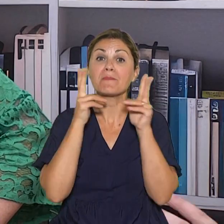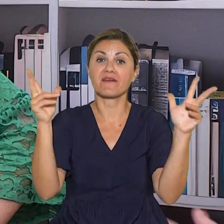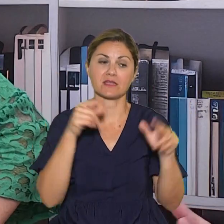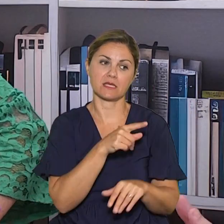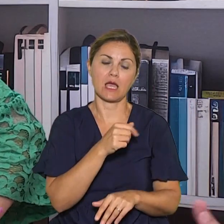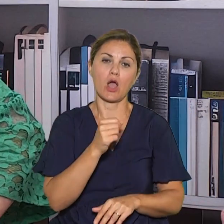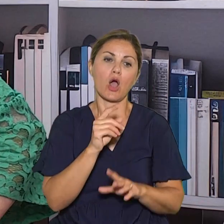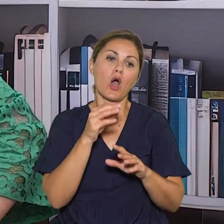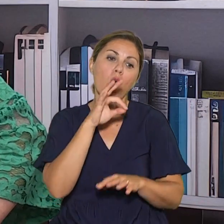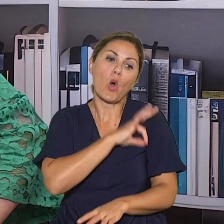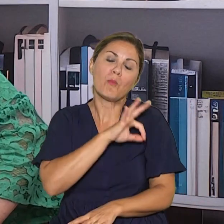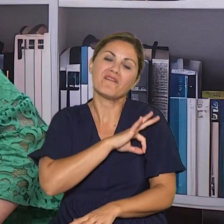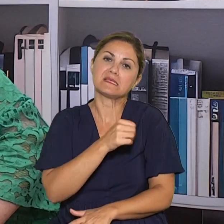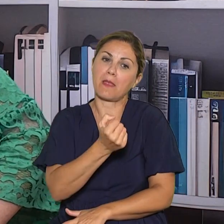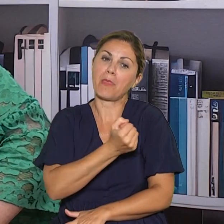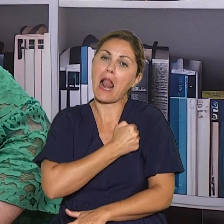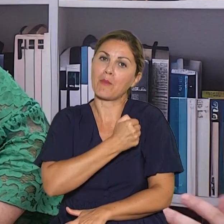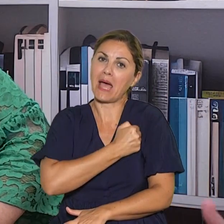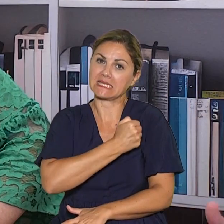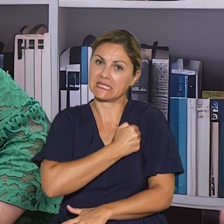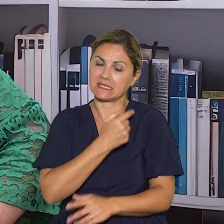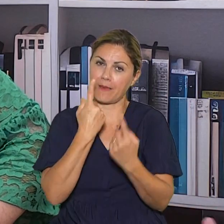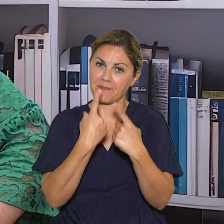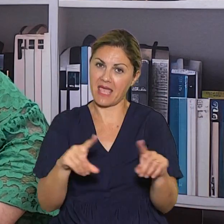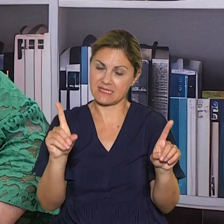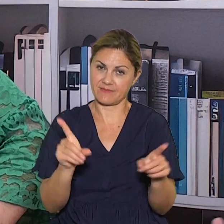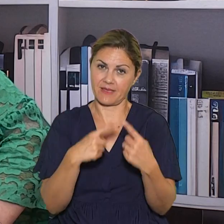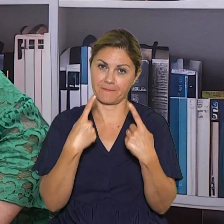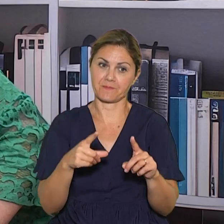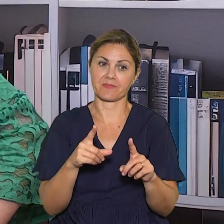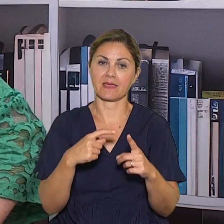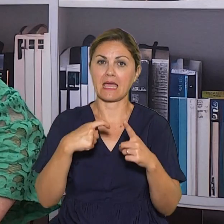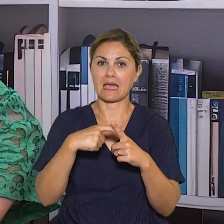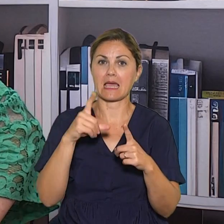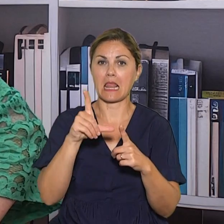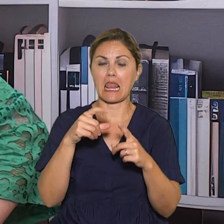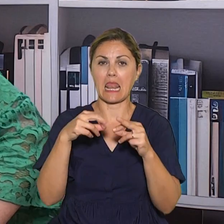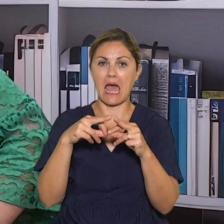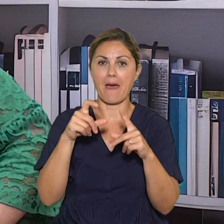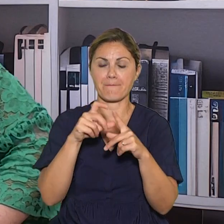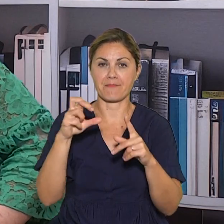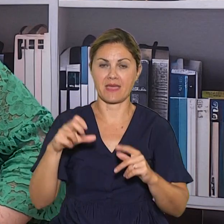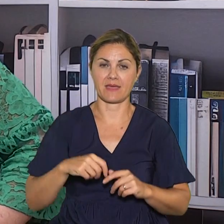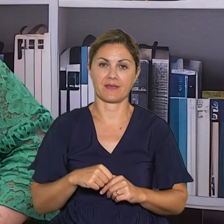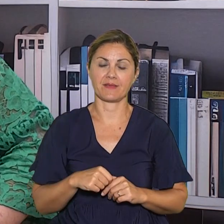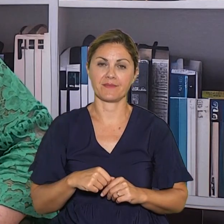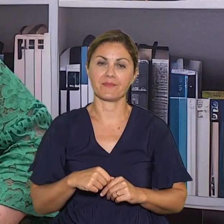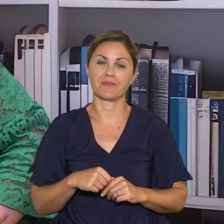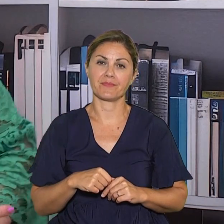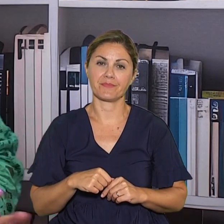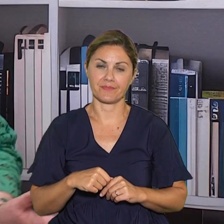budu općenite neke dalmatinske pjesme. Pretpostavljamo Oliver, Klape. Tako nešto, samo obrađene